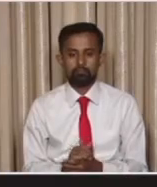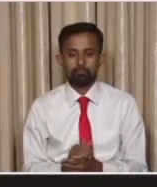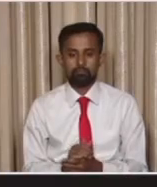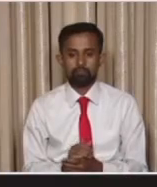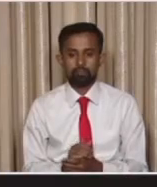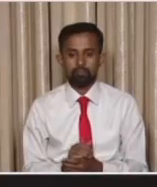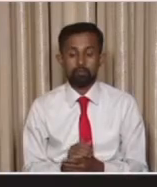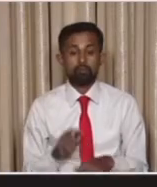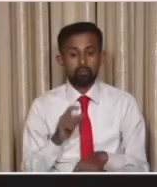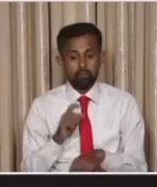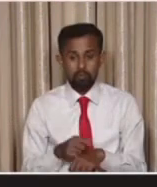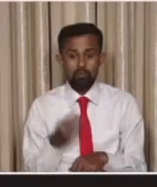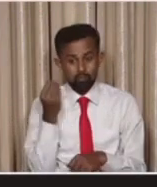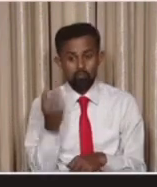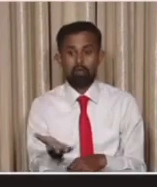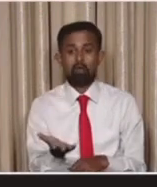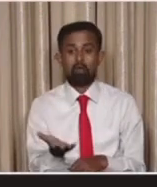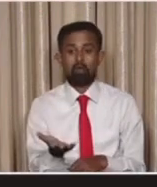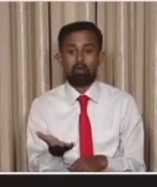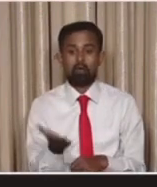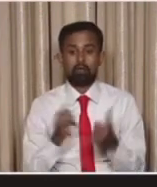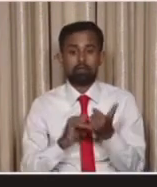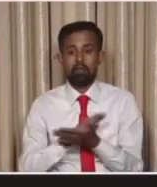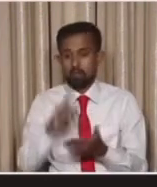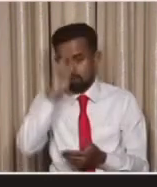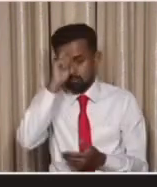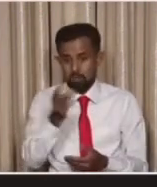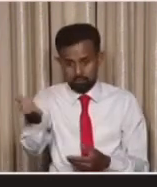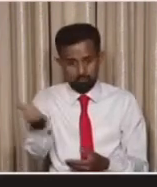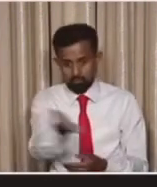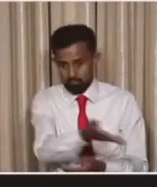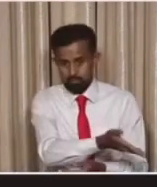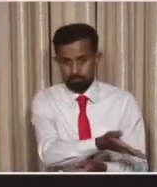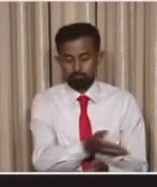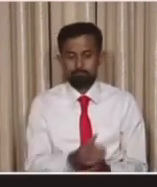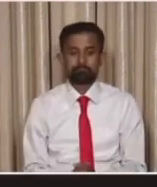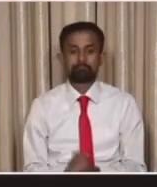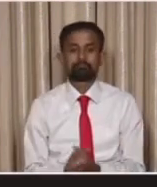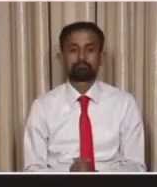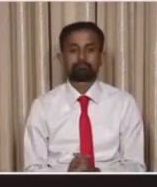නෑ ඔබතුමා සෑහෙන අවස්ථාවක් මම දුන්නා. දැන් ශාන්ත බණ්ඩාර මන්ත්‍රීතුමා ඔබතුමාගේ අවස්ථාව ගන්න.